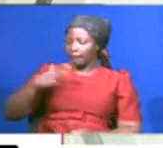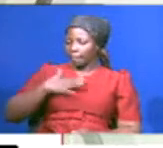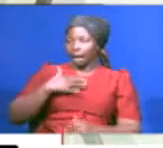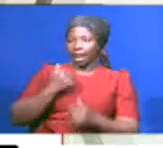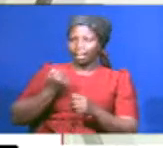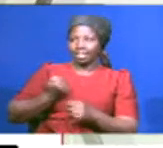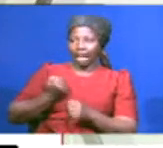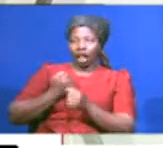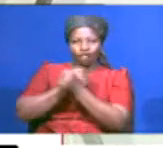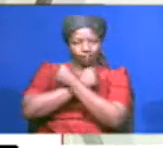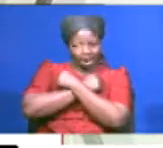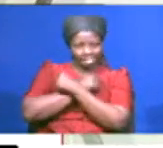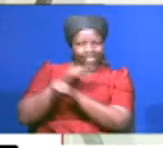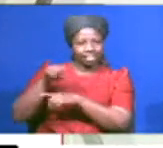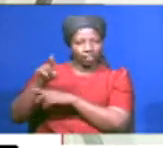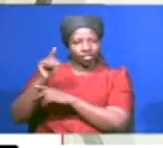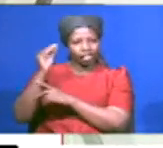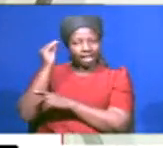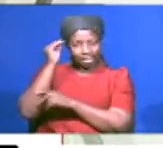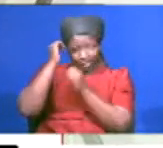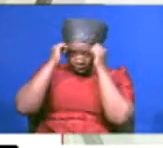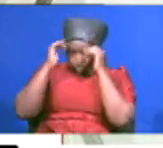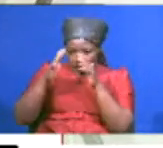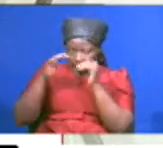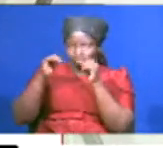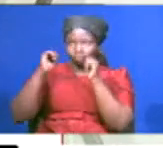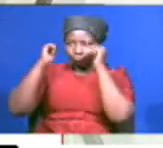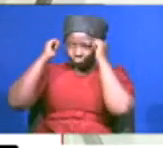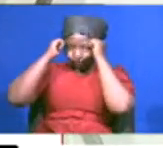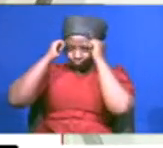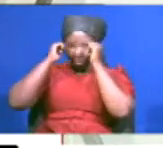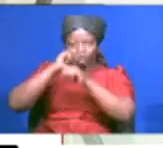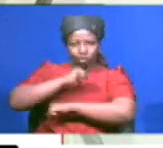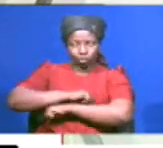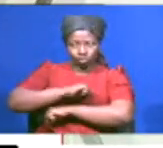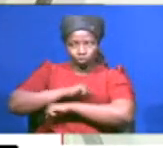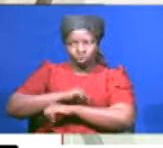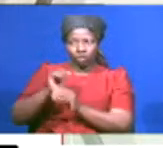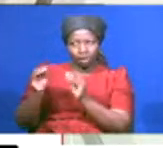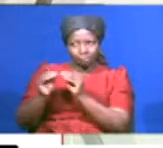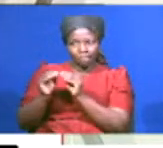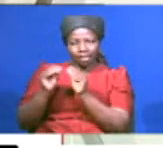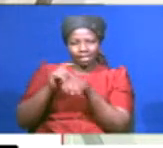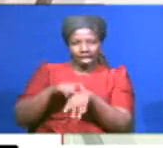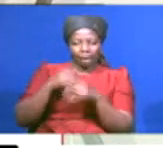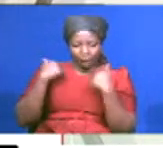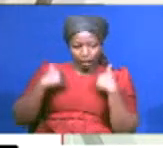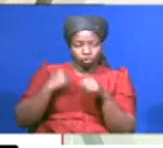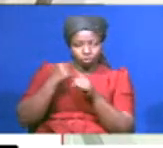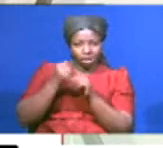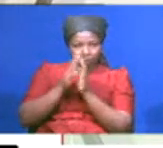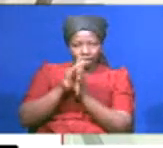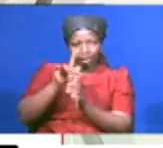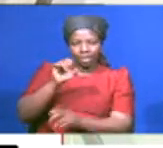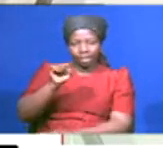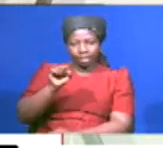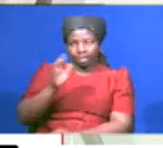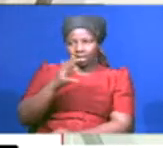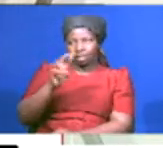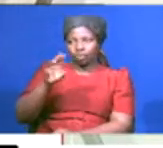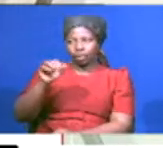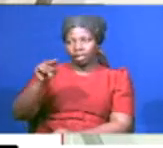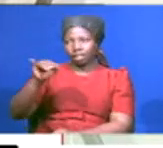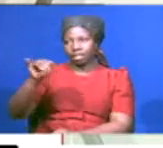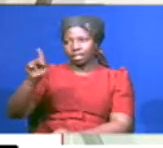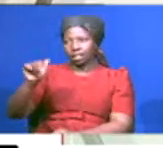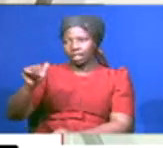Somi. I saw him at So to akutana wakati nikicheza na Les Wanyika. At that time, I was with Les Wanyika, Bombers Club. So alikuwa naishi kwa